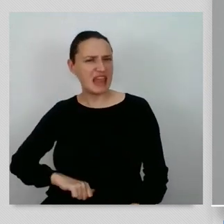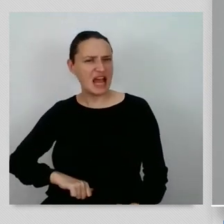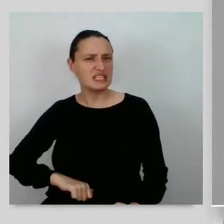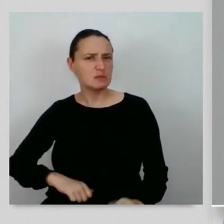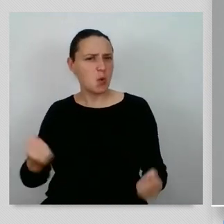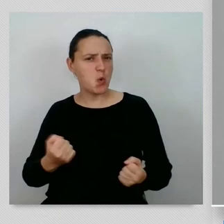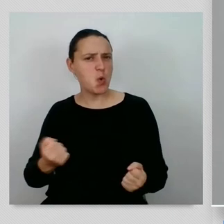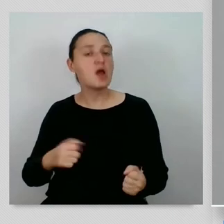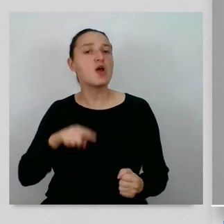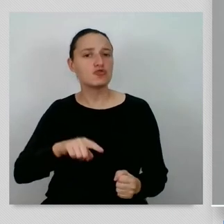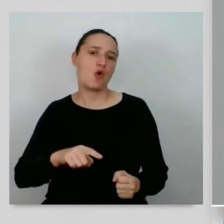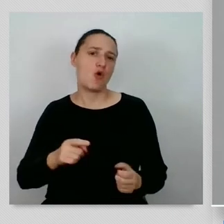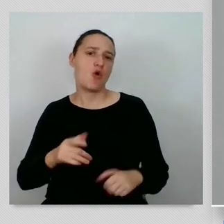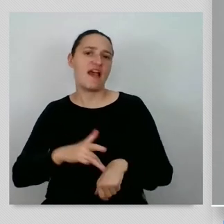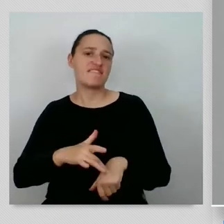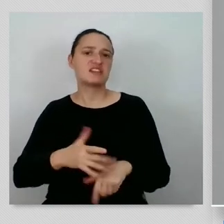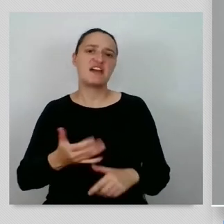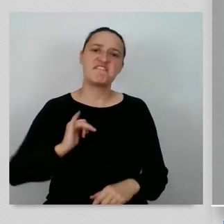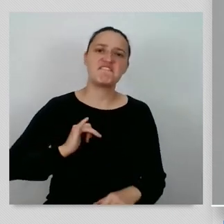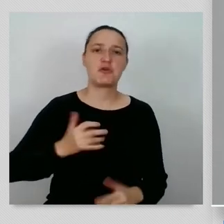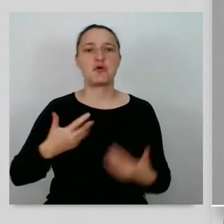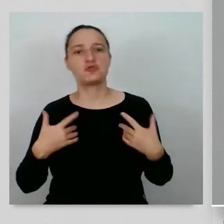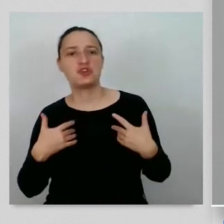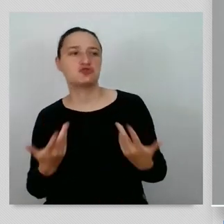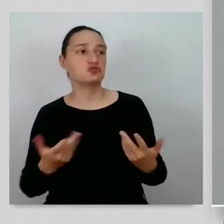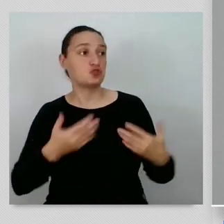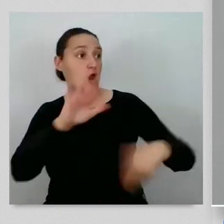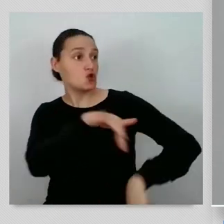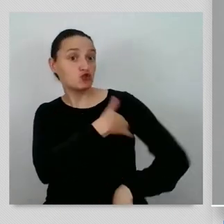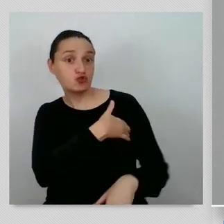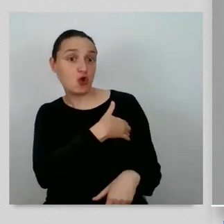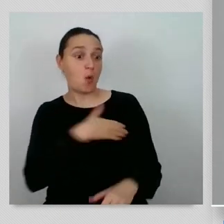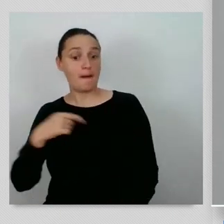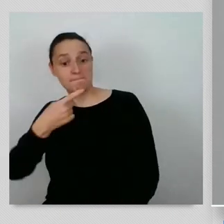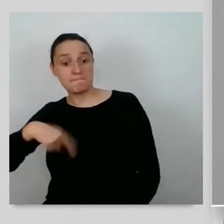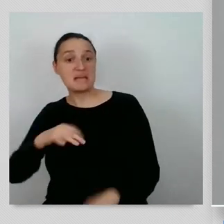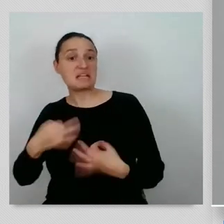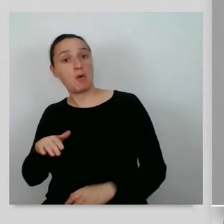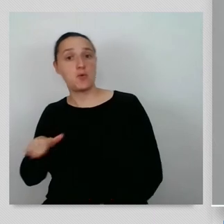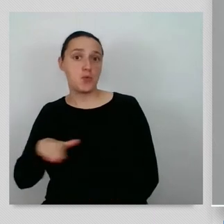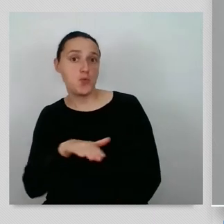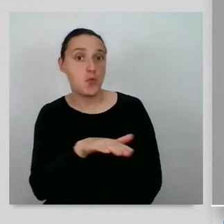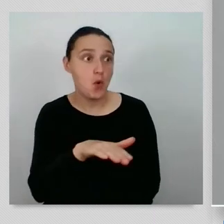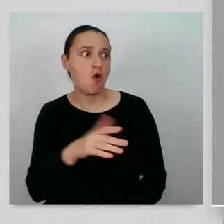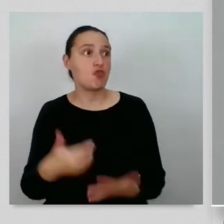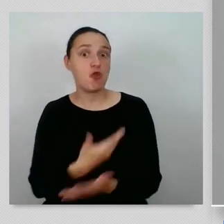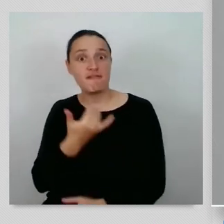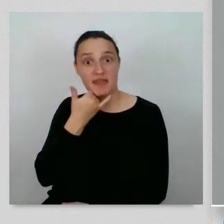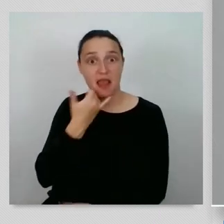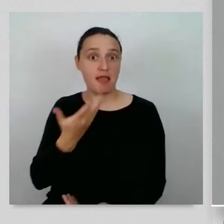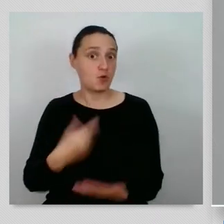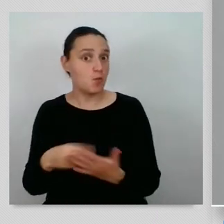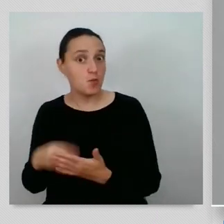prawda? Chcemy żyć wygodnie, chcemy podjeżdżać pod szkoły naszych dzieci samochodami, mieć nowe telefony, mieć